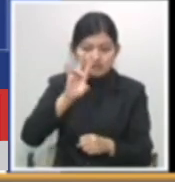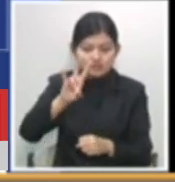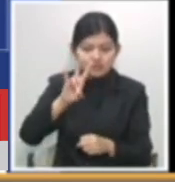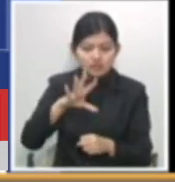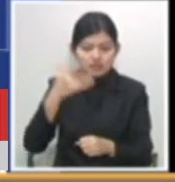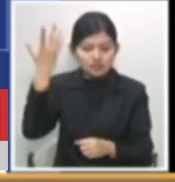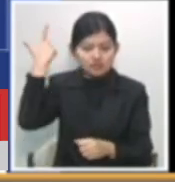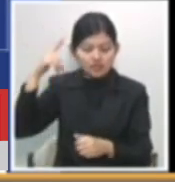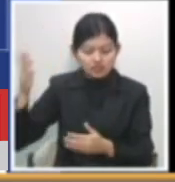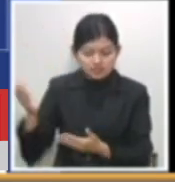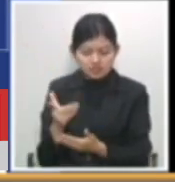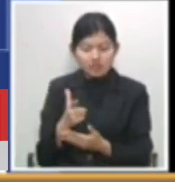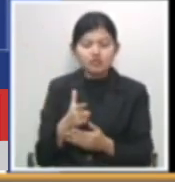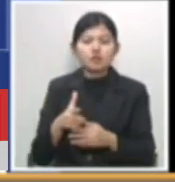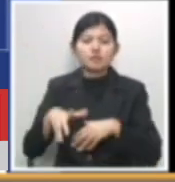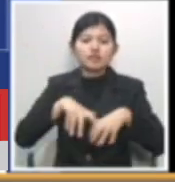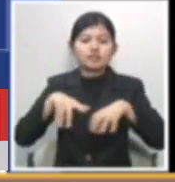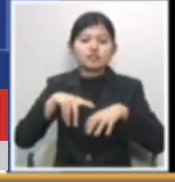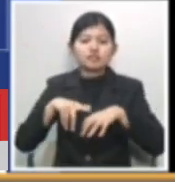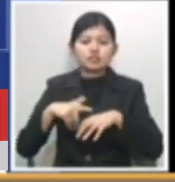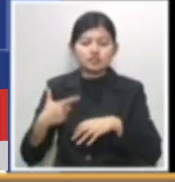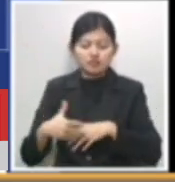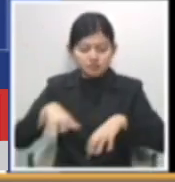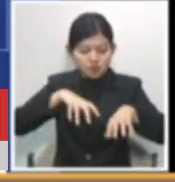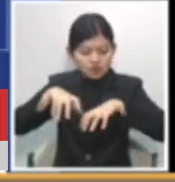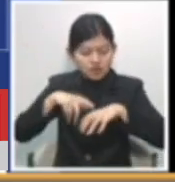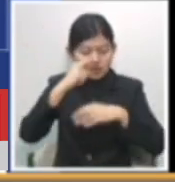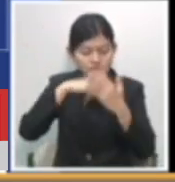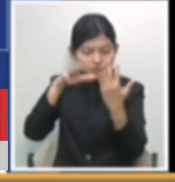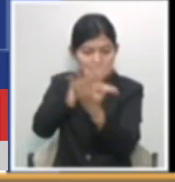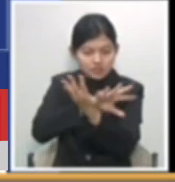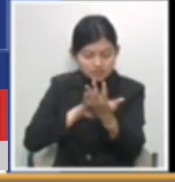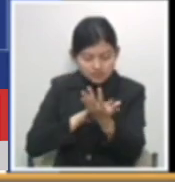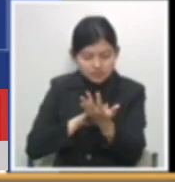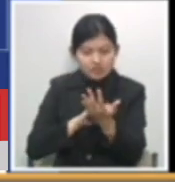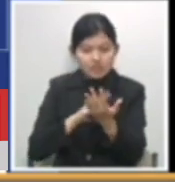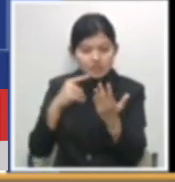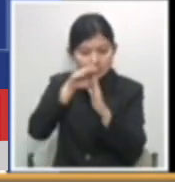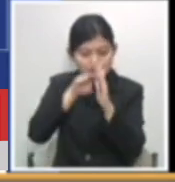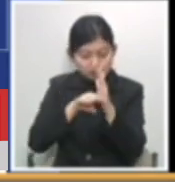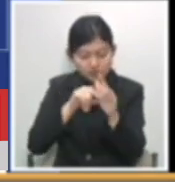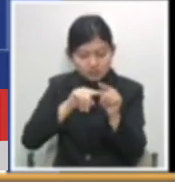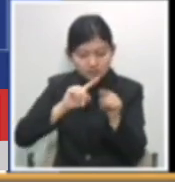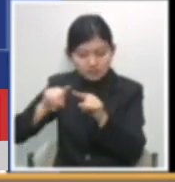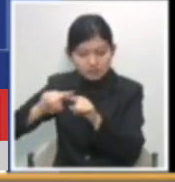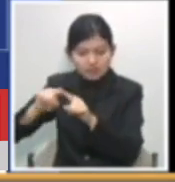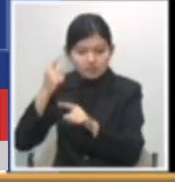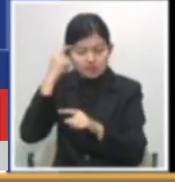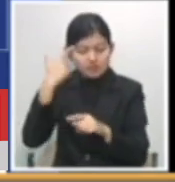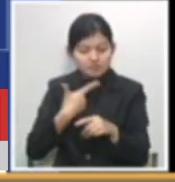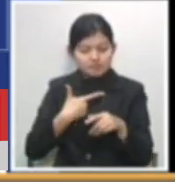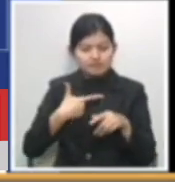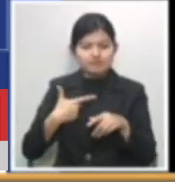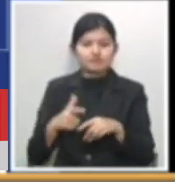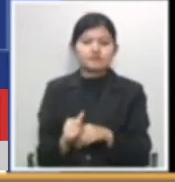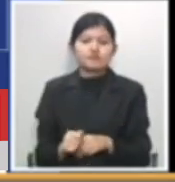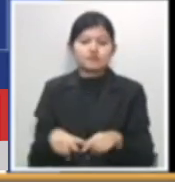ครับตั้งแต่ท่านเข้ามาบริหารประเทศอาจจะไม่ใช่ด้วยวิธีการที่ปกตินัก